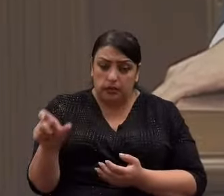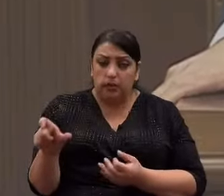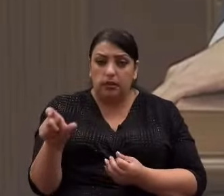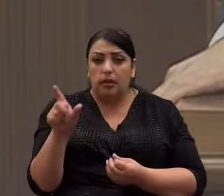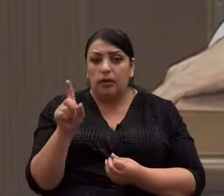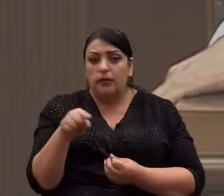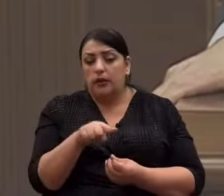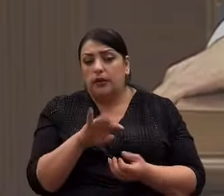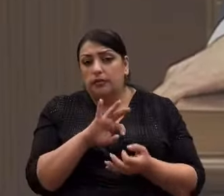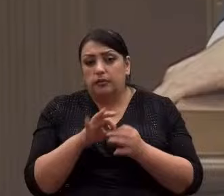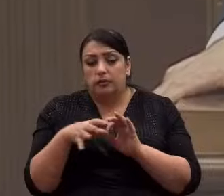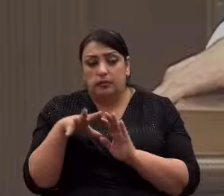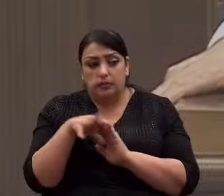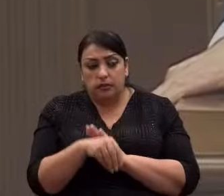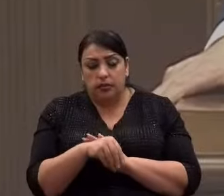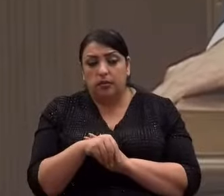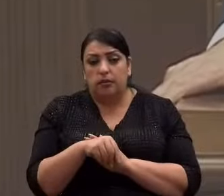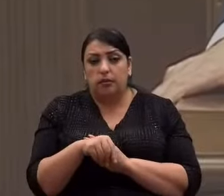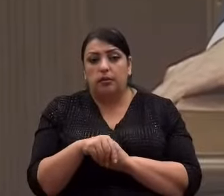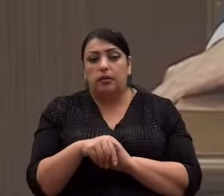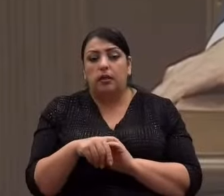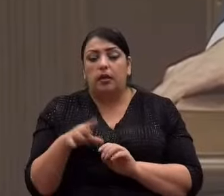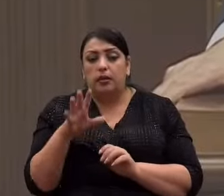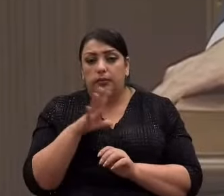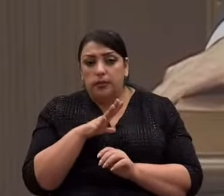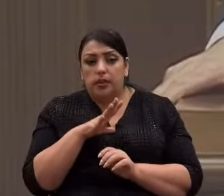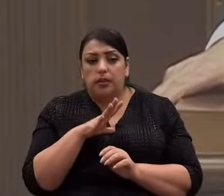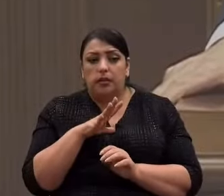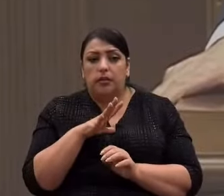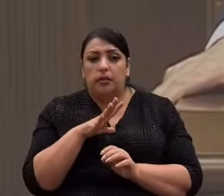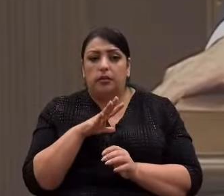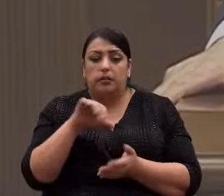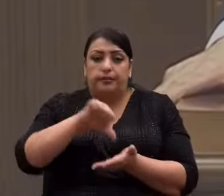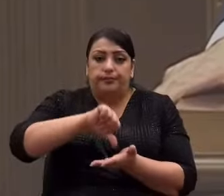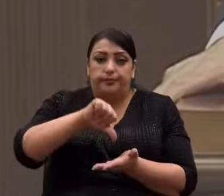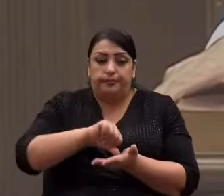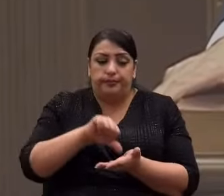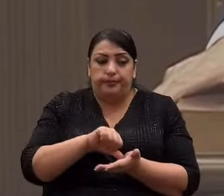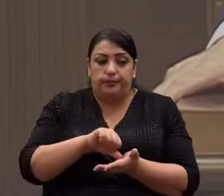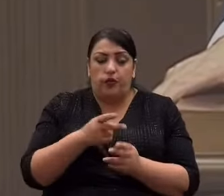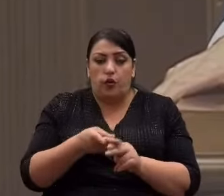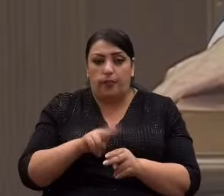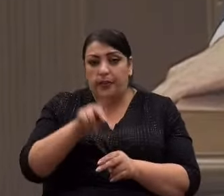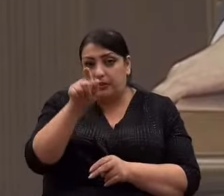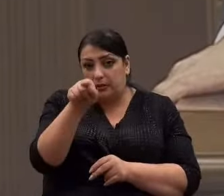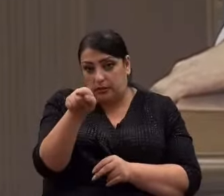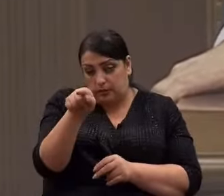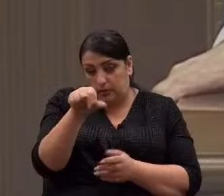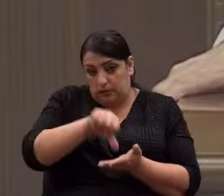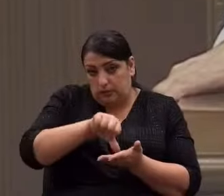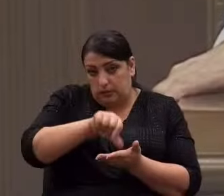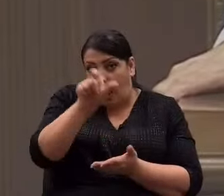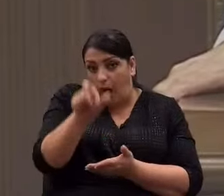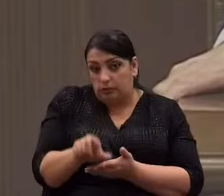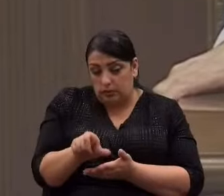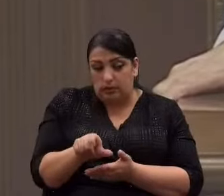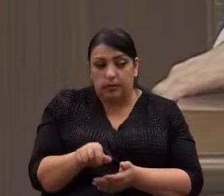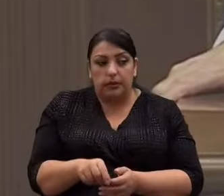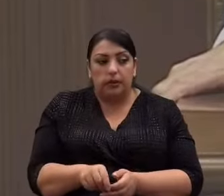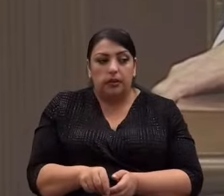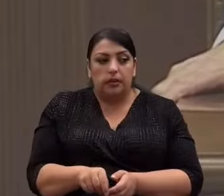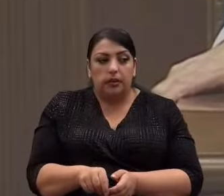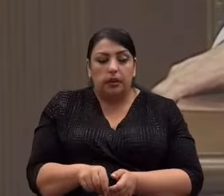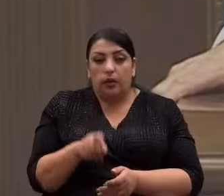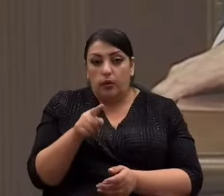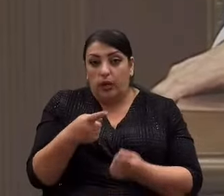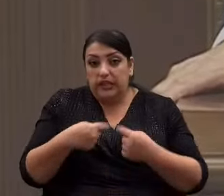այդ շրջանակներում անցել են որպես ներգրաված անձ։ Այդ շրջանակներում